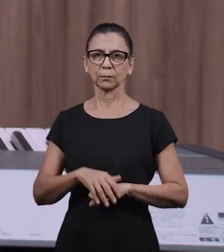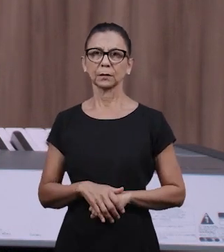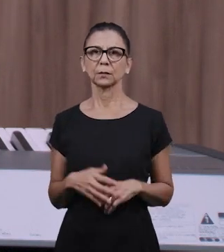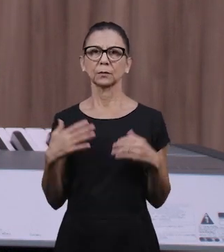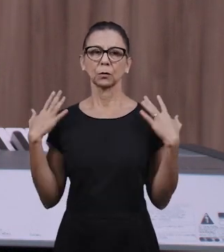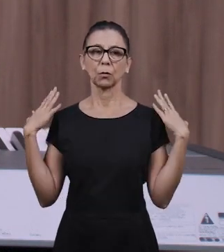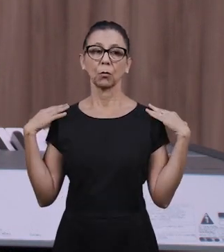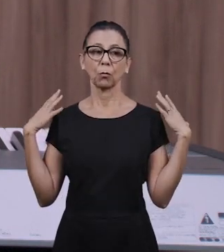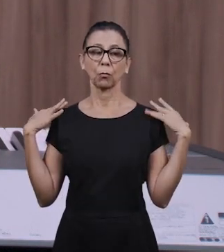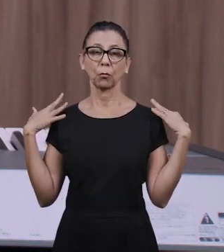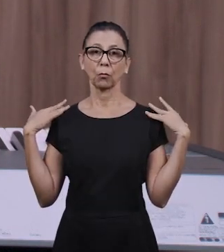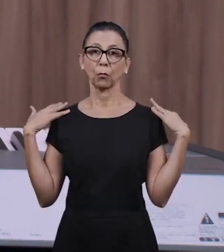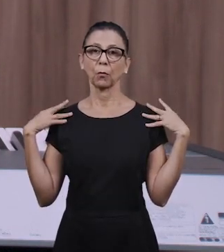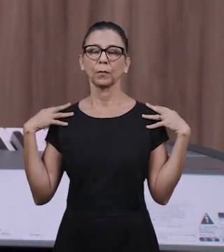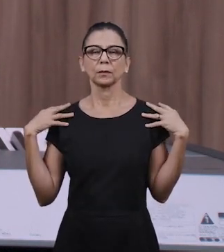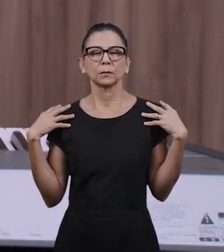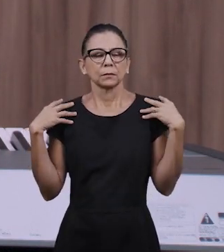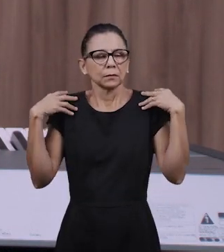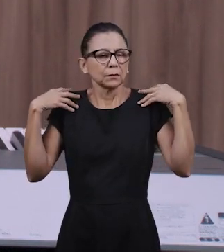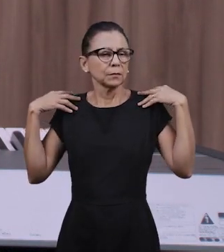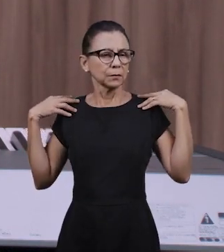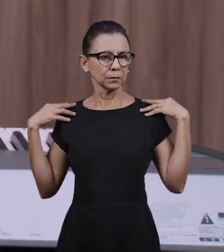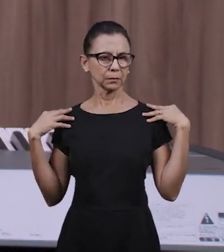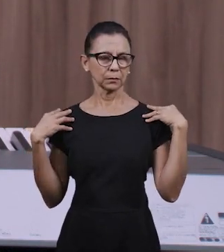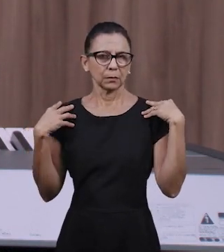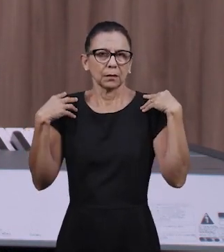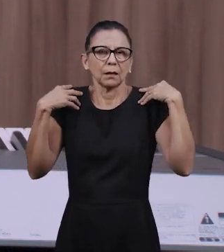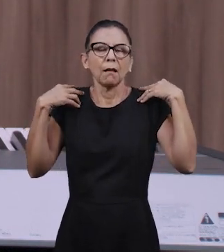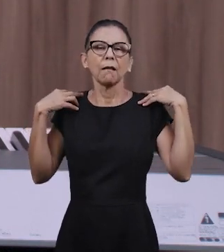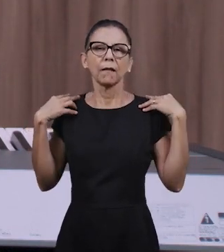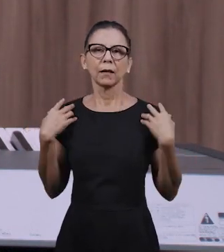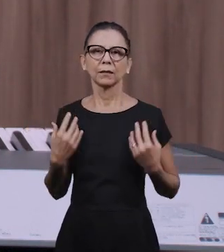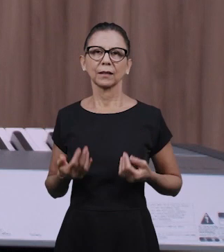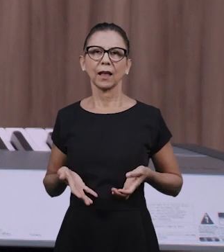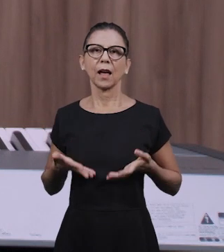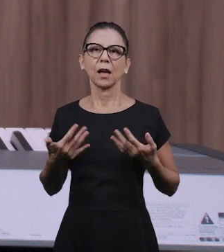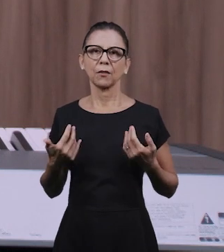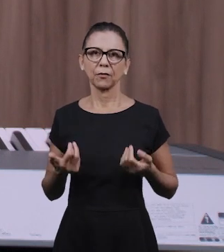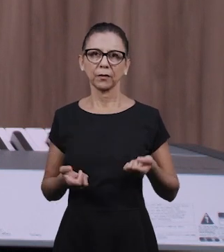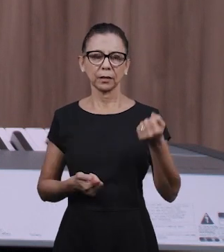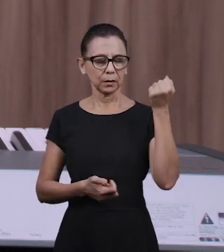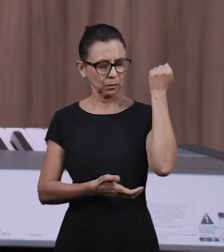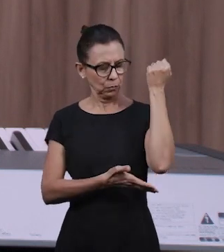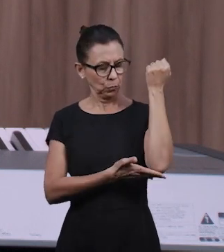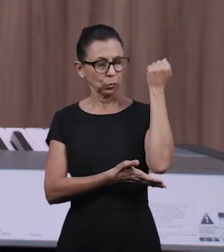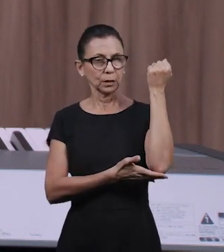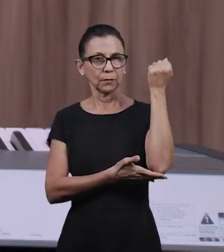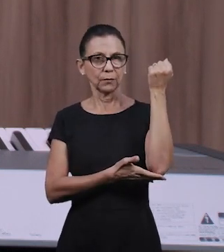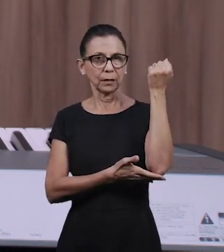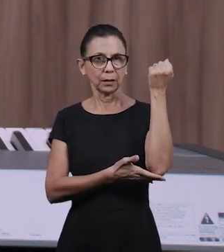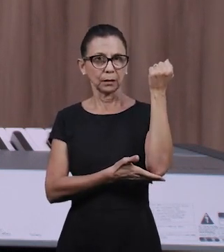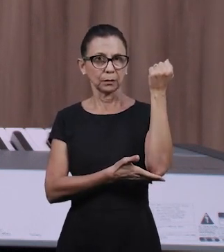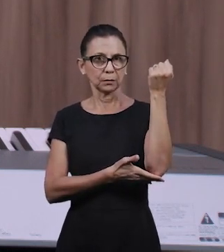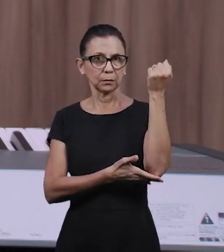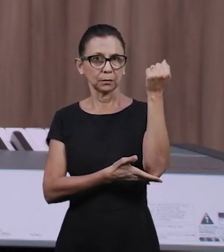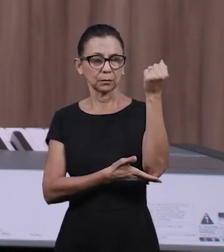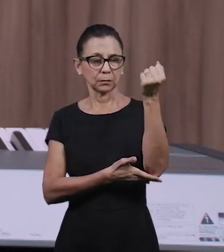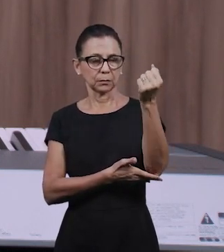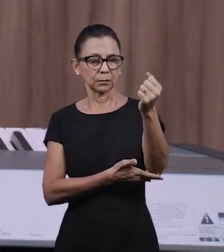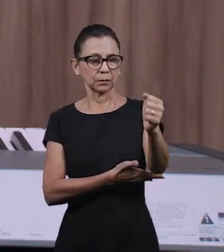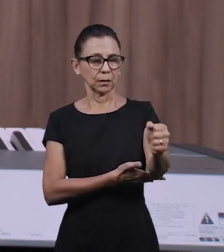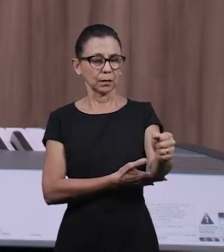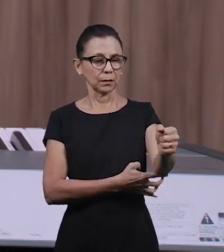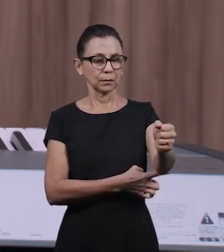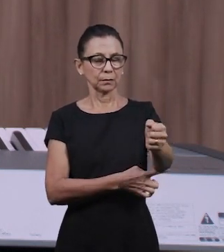à observer vos épaules parce qu'il doit être donc bien placé. Votre coude aussi doit